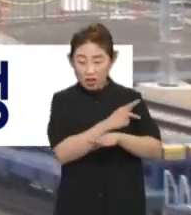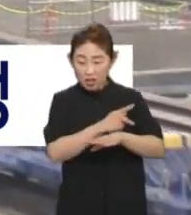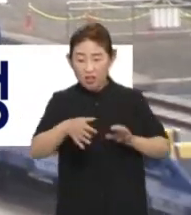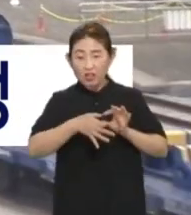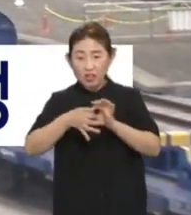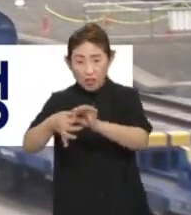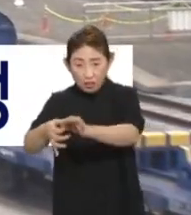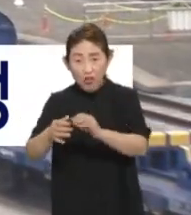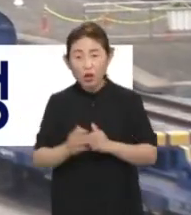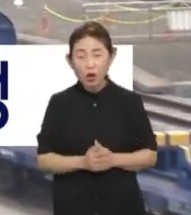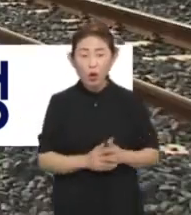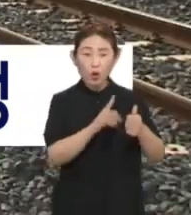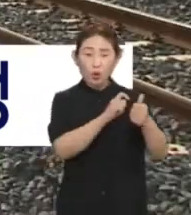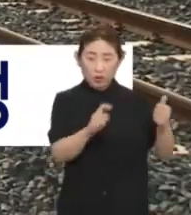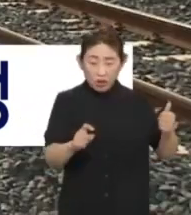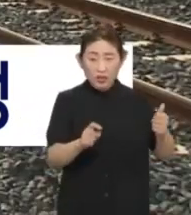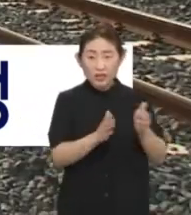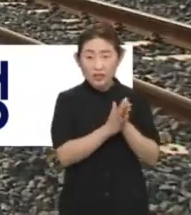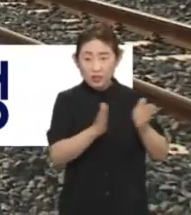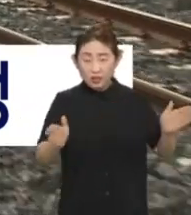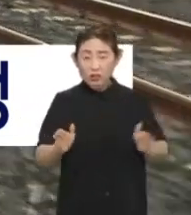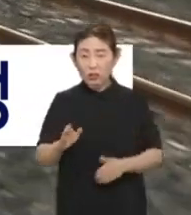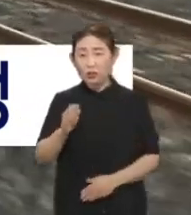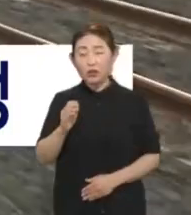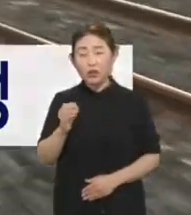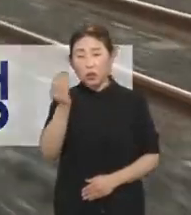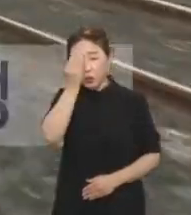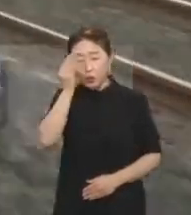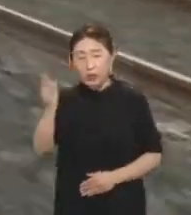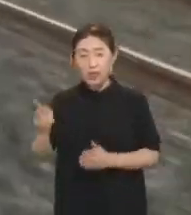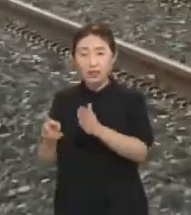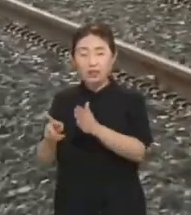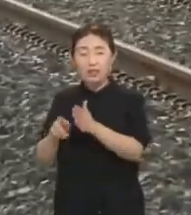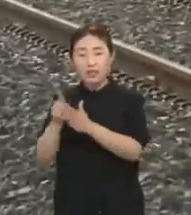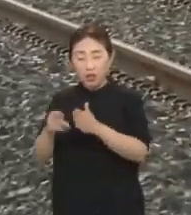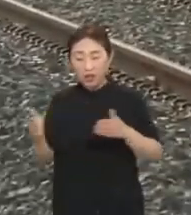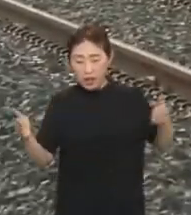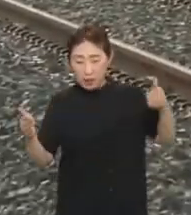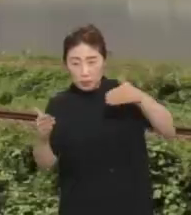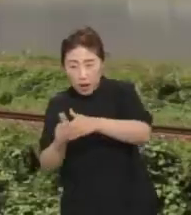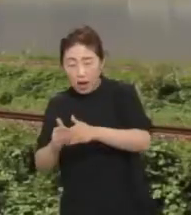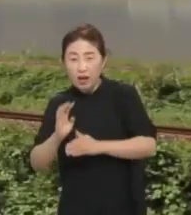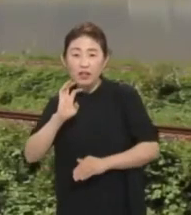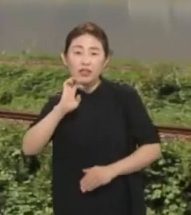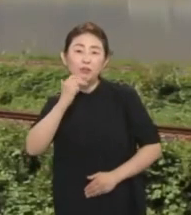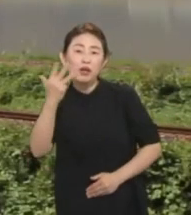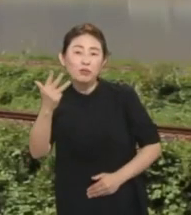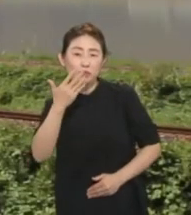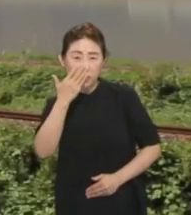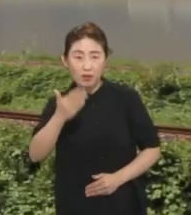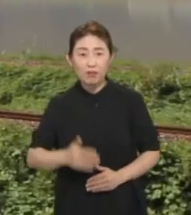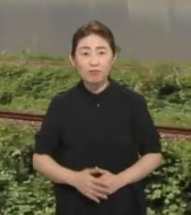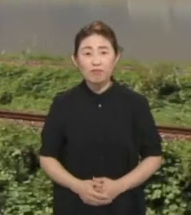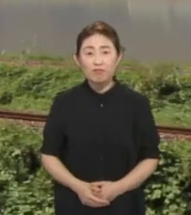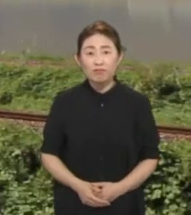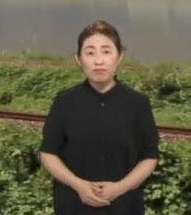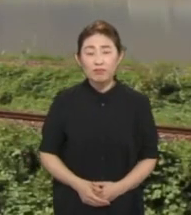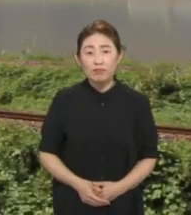연결할 경우 홍성역에서 서울 용산역까지 48분에 주파할 수 있을 것으로 내다보고 있습니다.